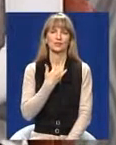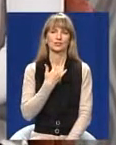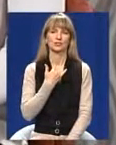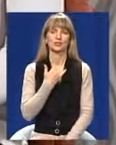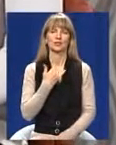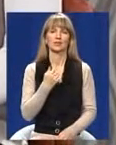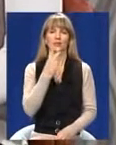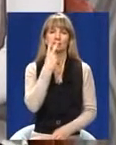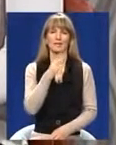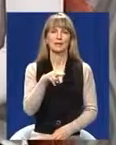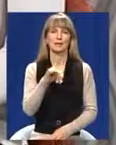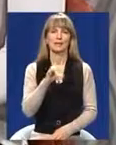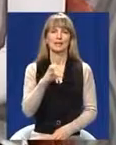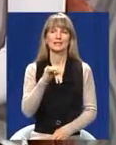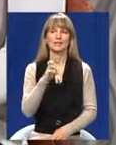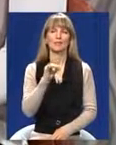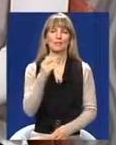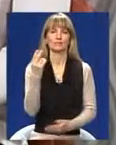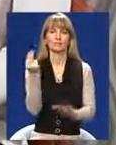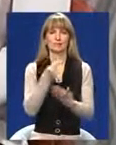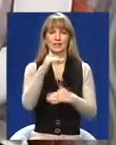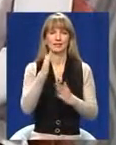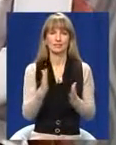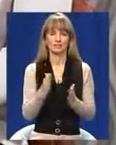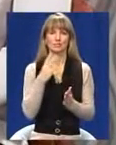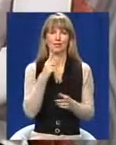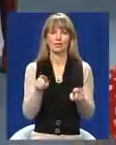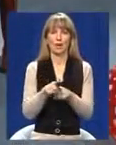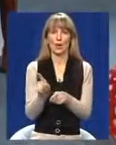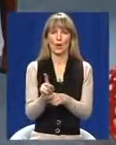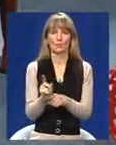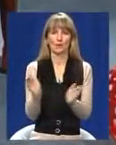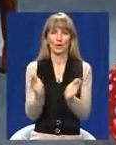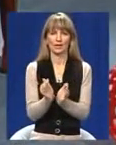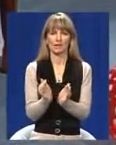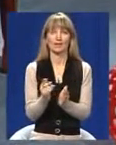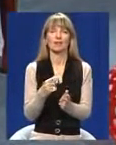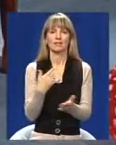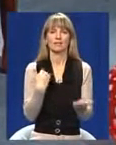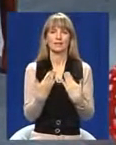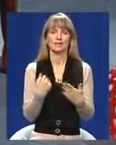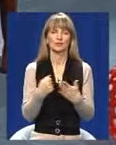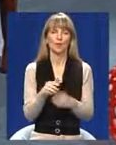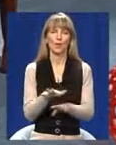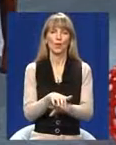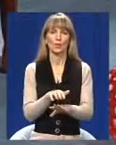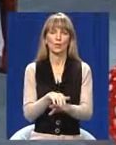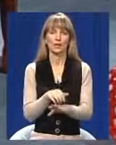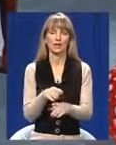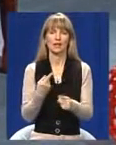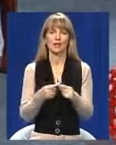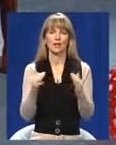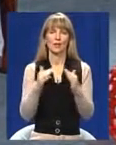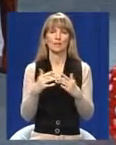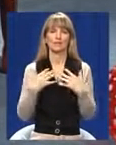до речі, як побачила Піксі Боба на картинці, подивилась така, без, ну, такий коротенький хвостик. Як ти взагалі ставишся до котиків, начебто це